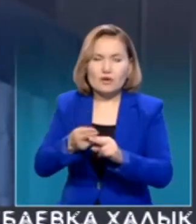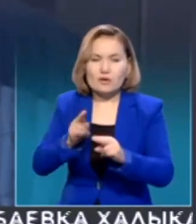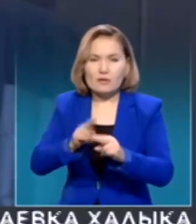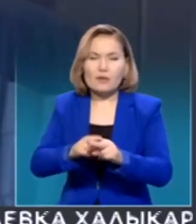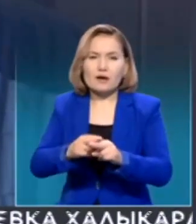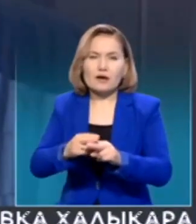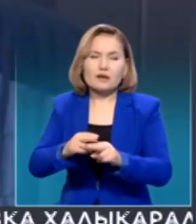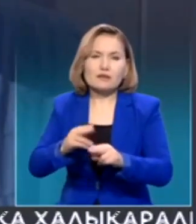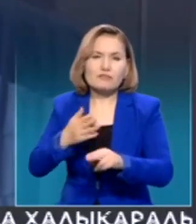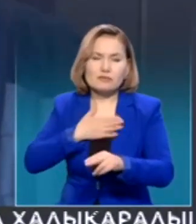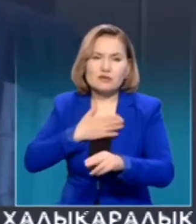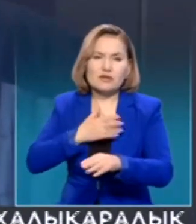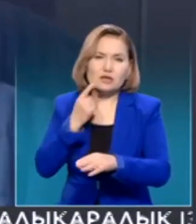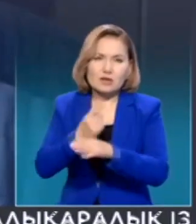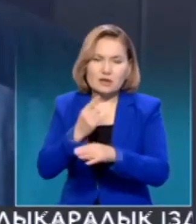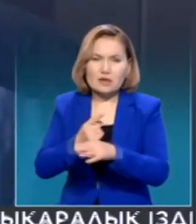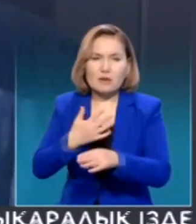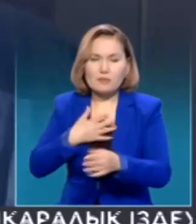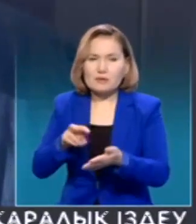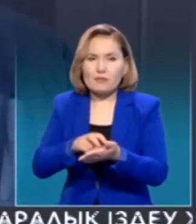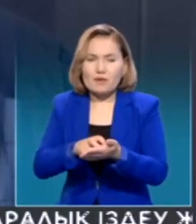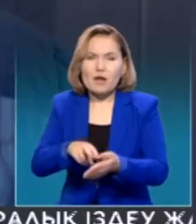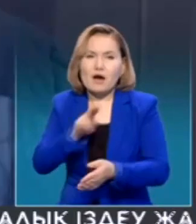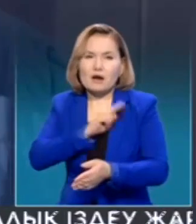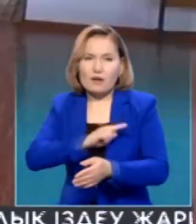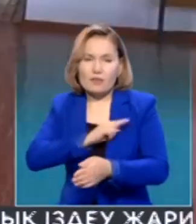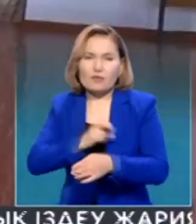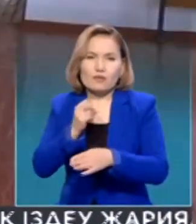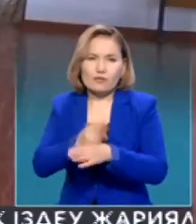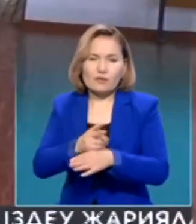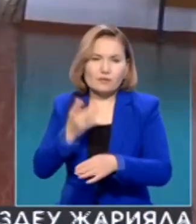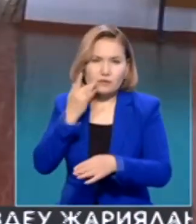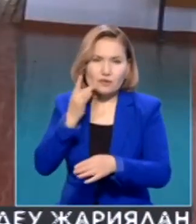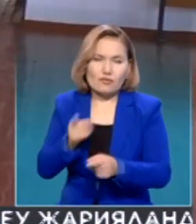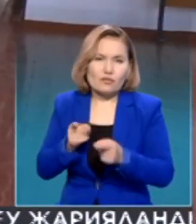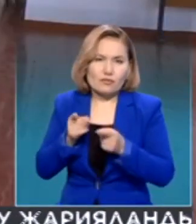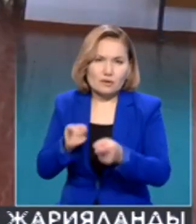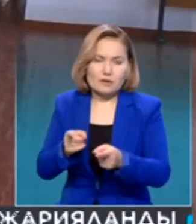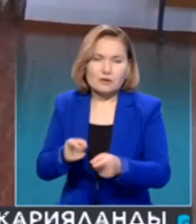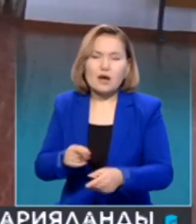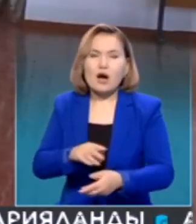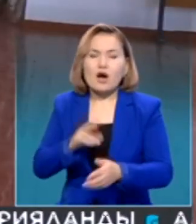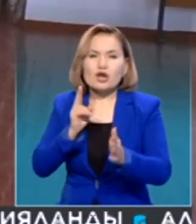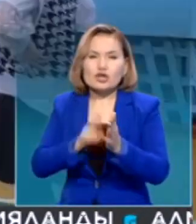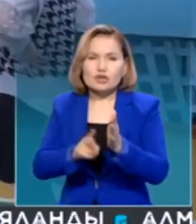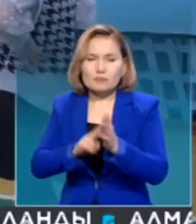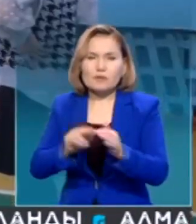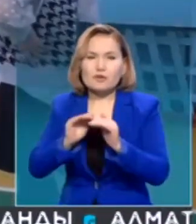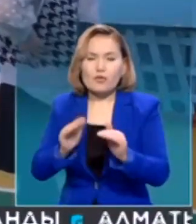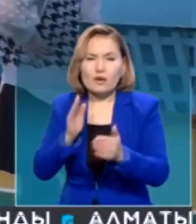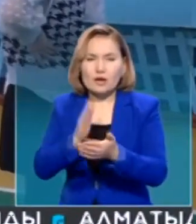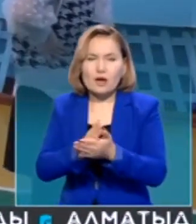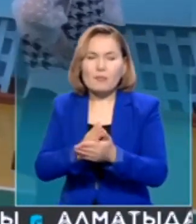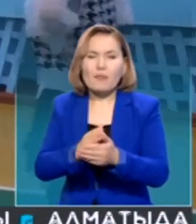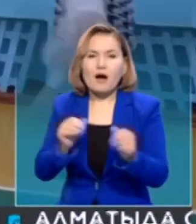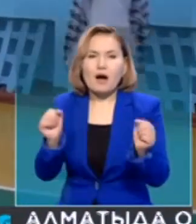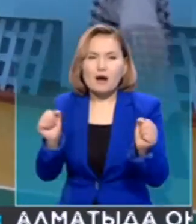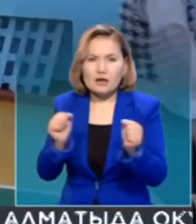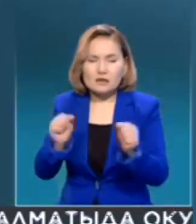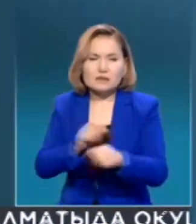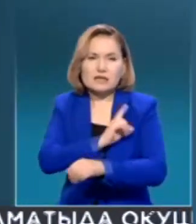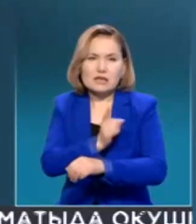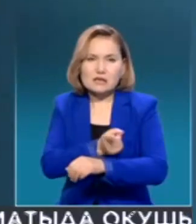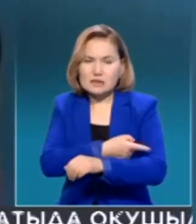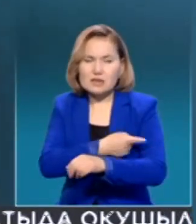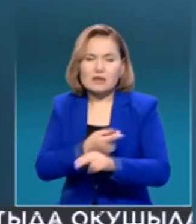жасамағандай. Енді осыдан кейін жұмыстан шығарып тастаса білмеймін. Мектепте 70-ке тарта оқушы бар. Қыста суық, тек дене шынықтыру